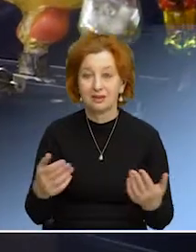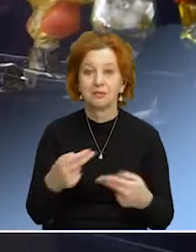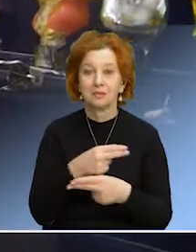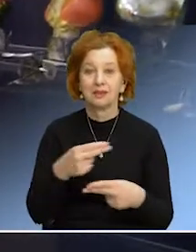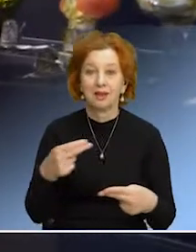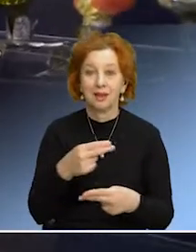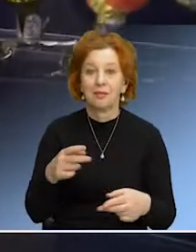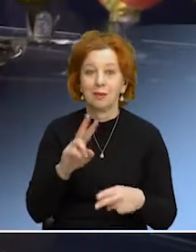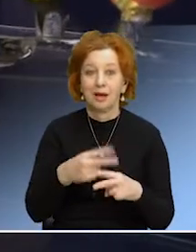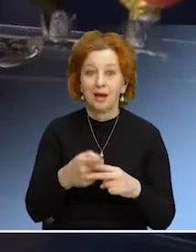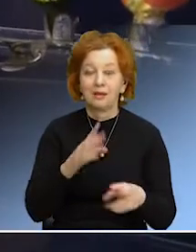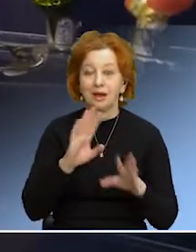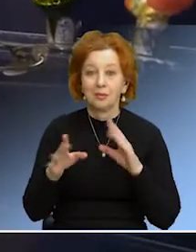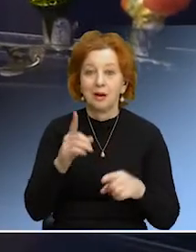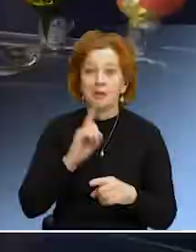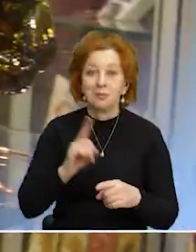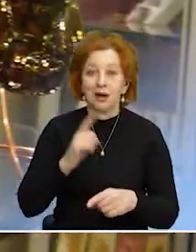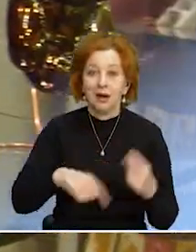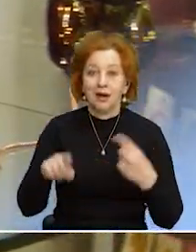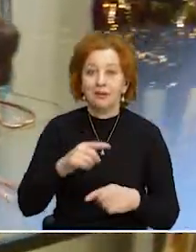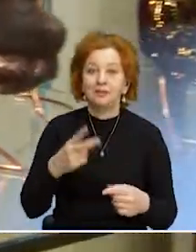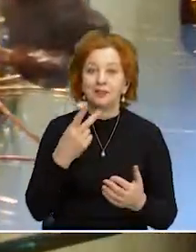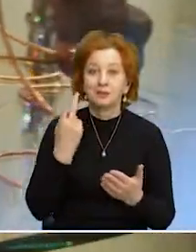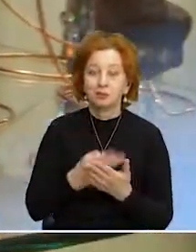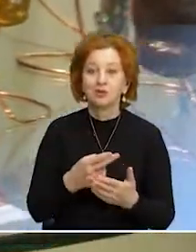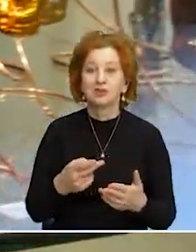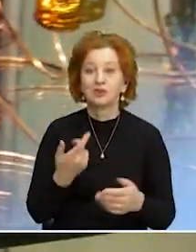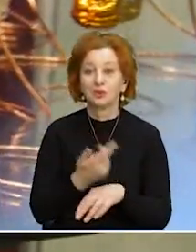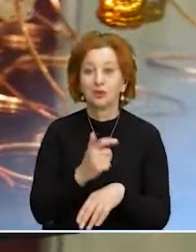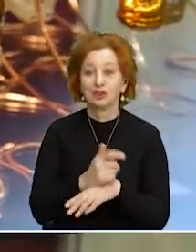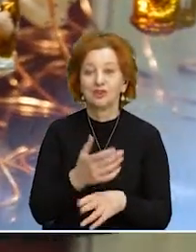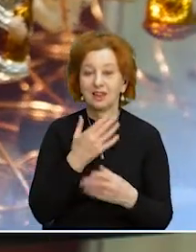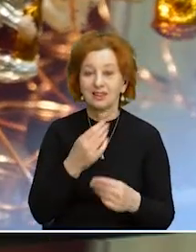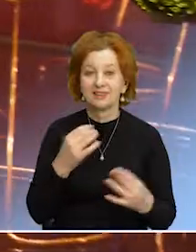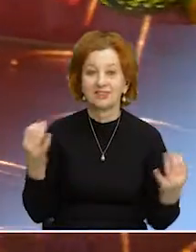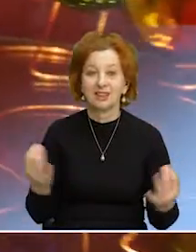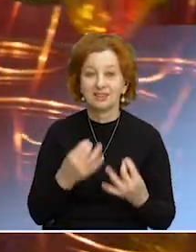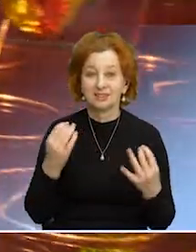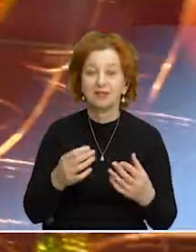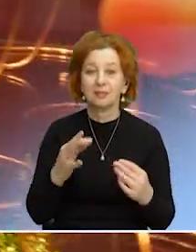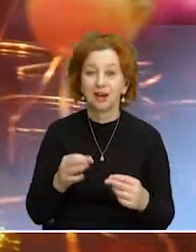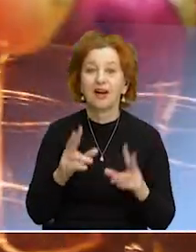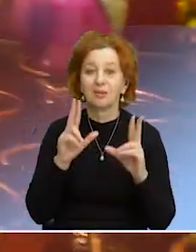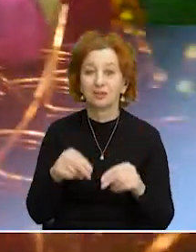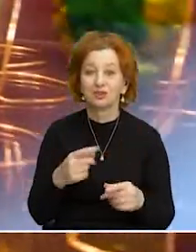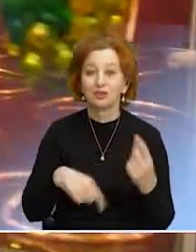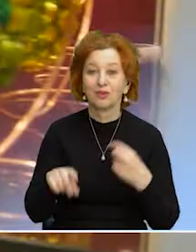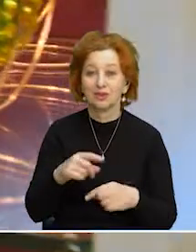темам. К примеру, вот экспозиция по сказкам. Или, смотрите, животные тут. Или даже по